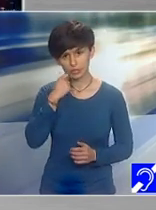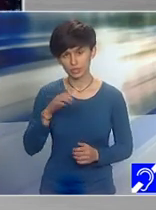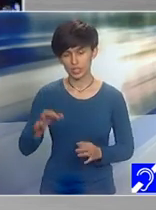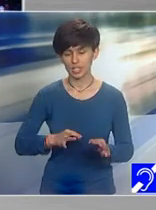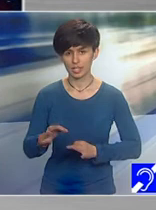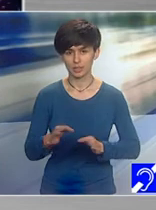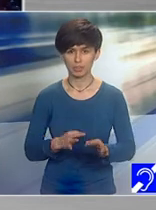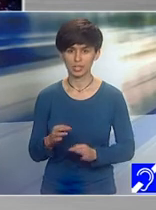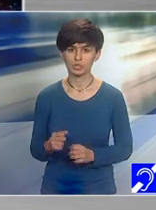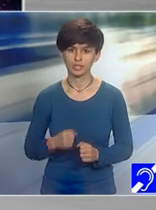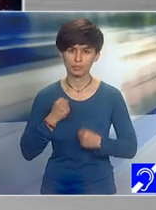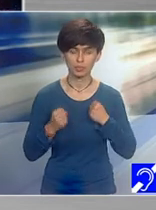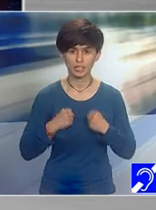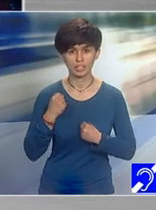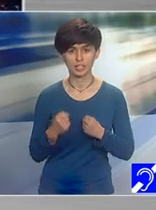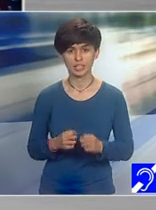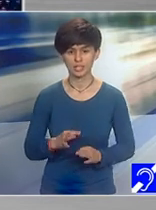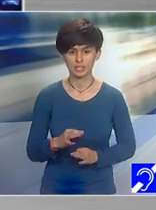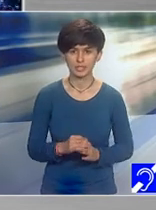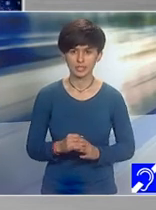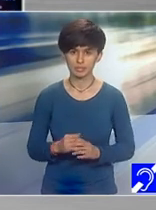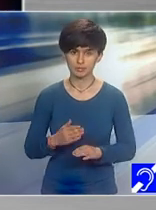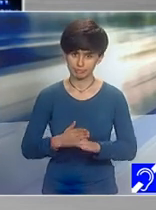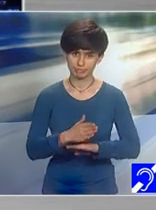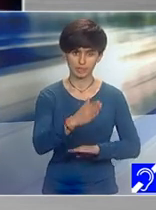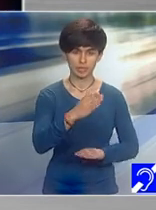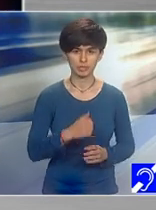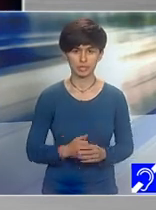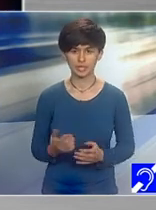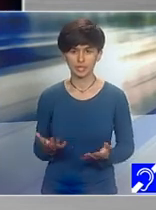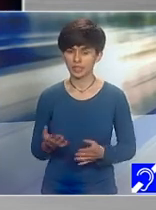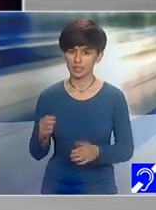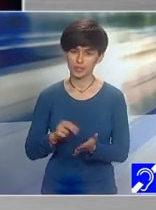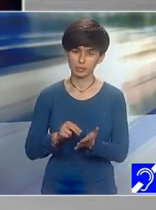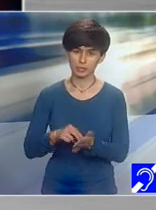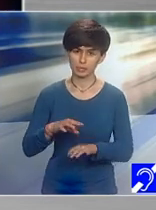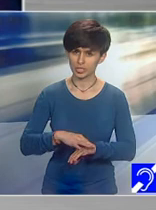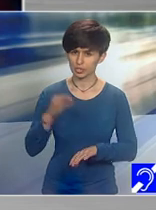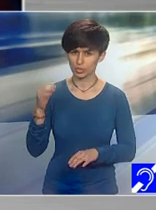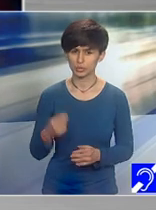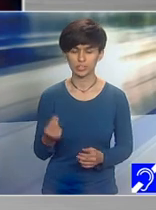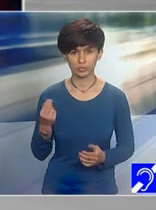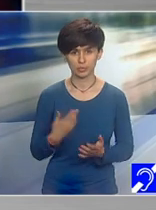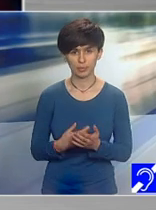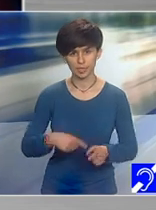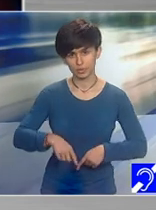urbană durabilă, care propune niște soluții foarte bune pentru traficul din Cluj, soluții fezabile,